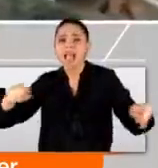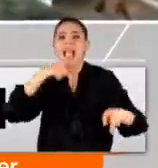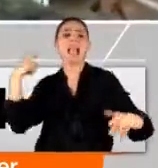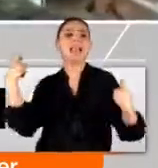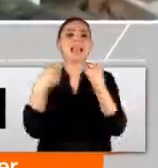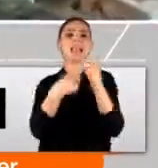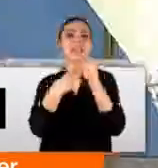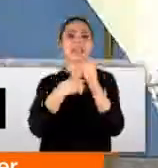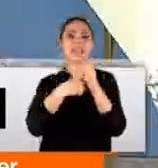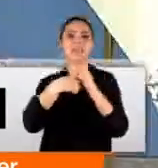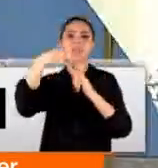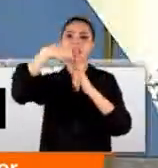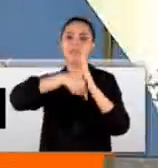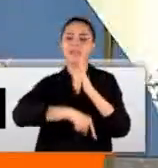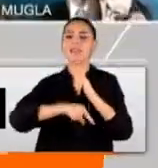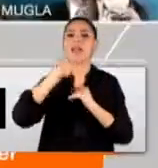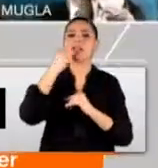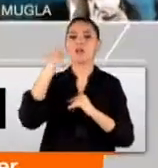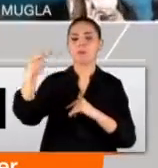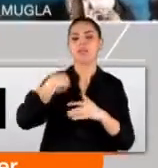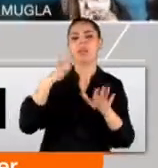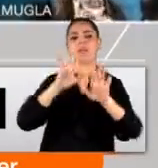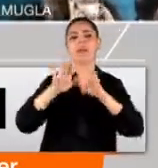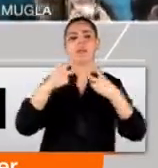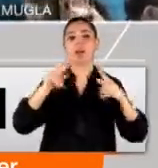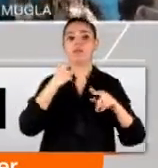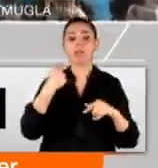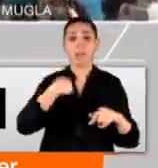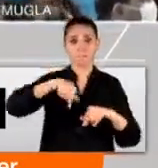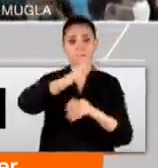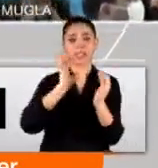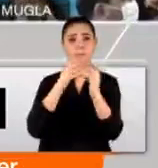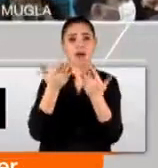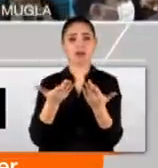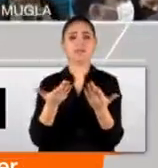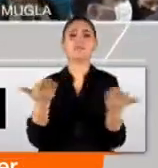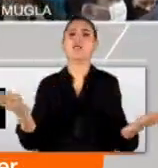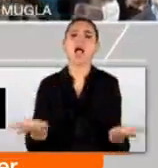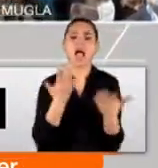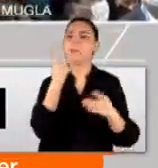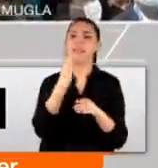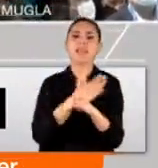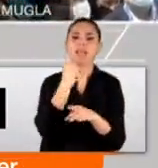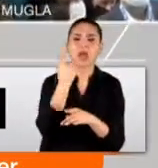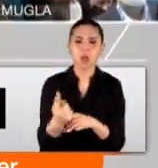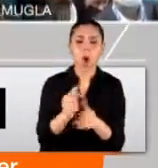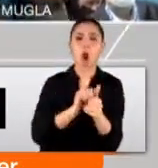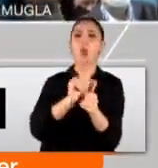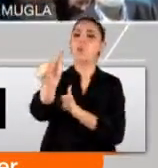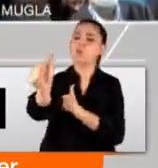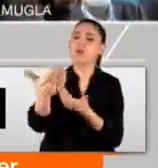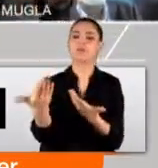satır aralarında kapı açık mesajı verdi. Partimizden şu veya bu nedenle